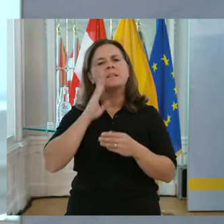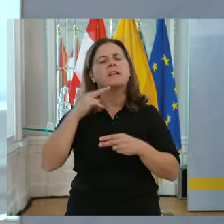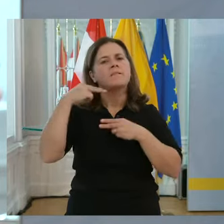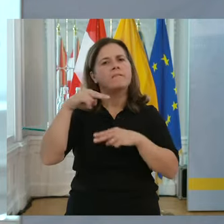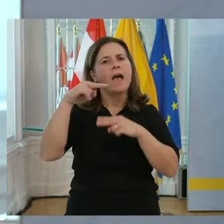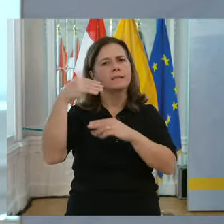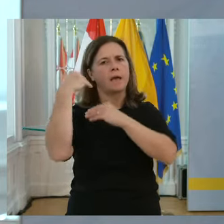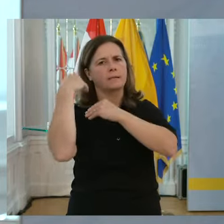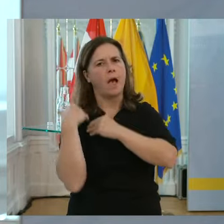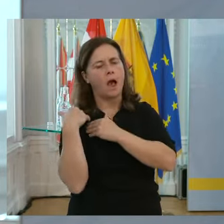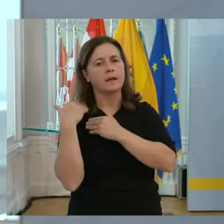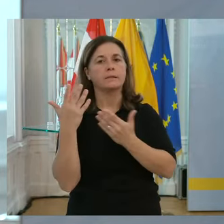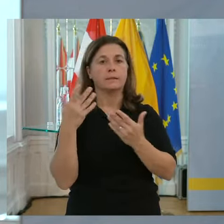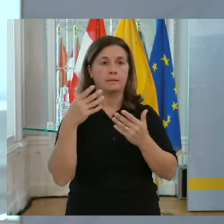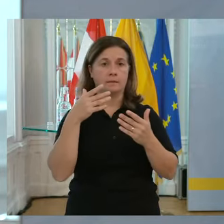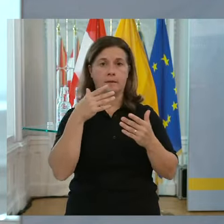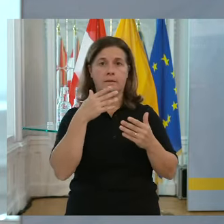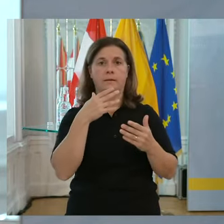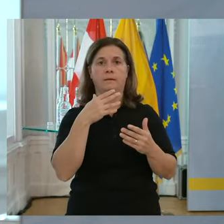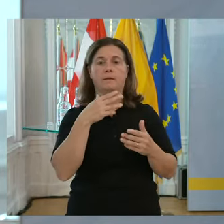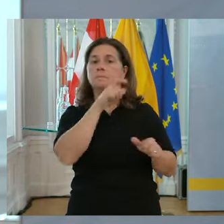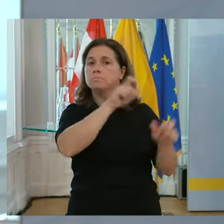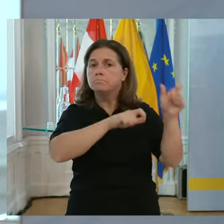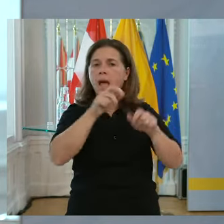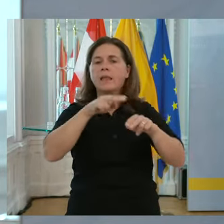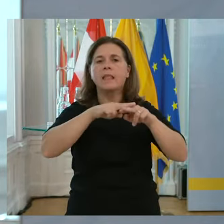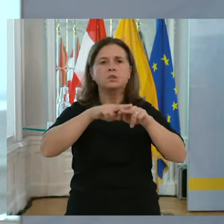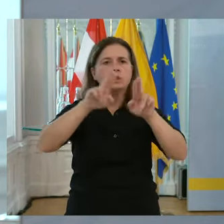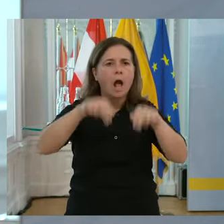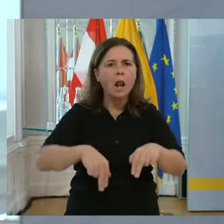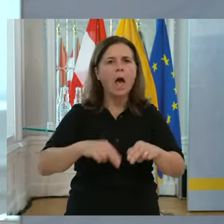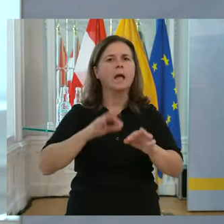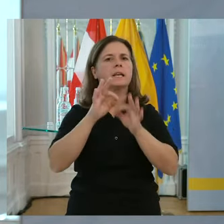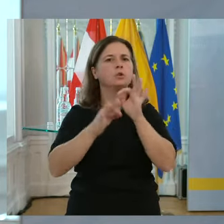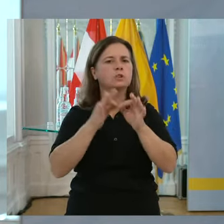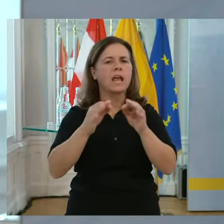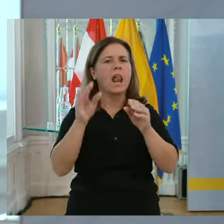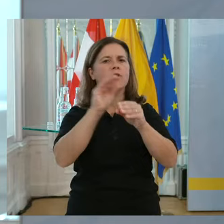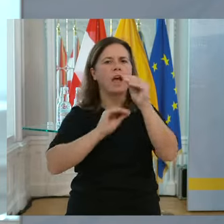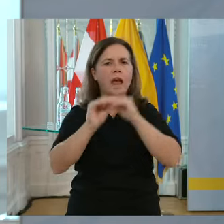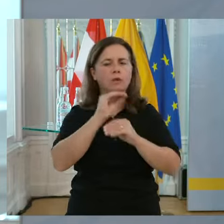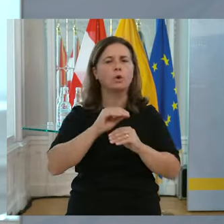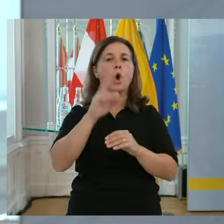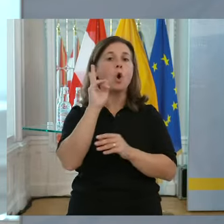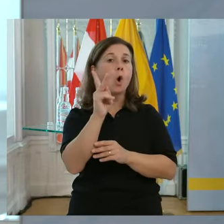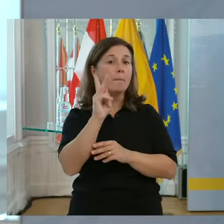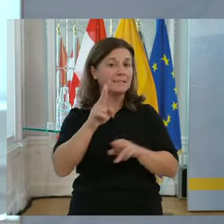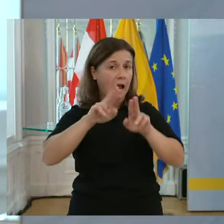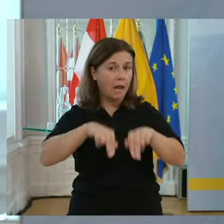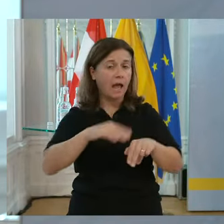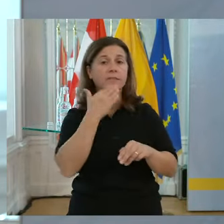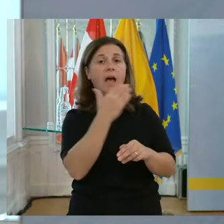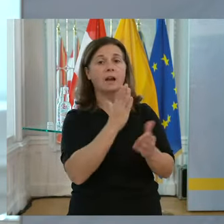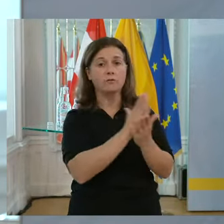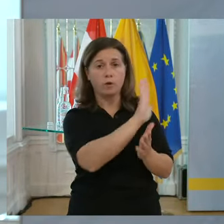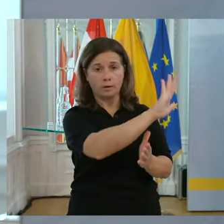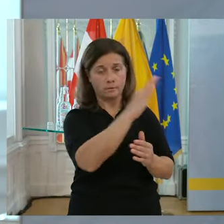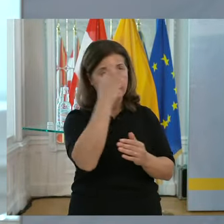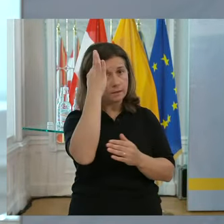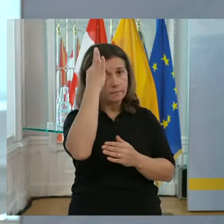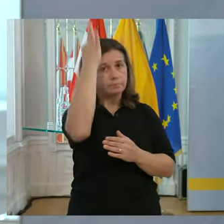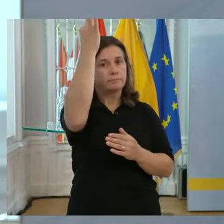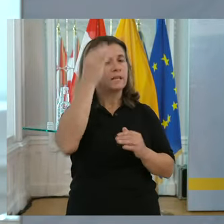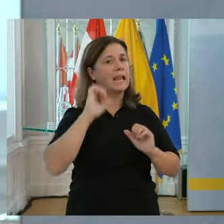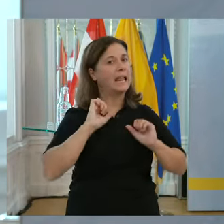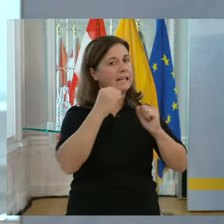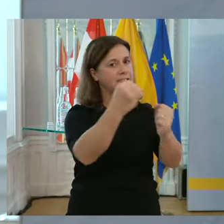weitertragen. Und allein die Besetzung, Nationalrat, Industriellenvereinigung, Herr Kommerzara, danke für Ihre Initiative. Ich glaube, Sie